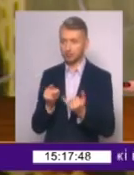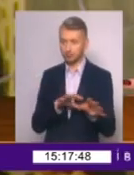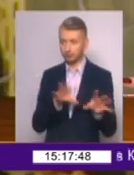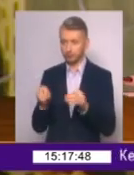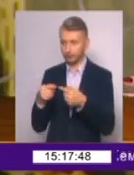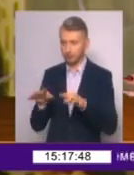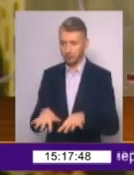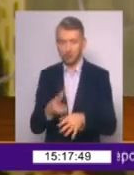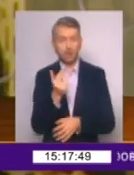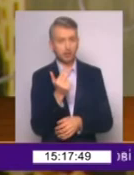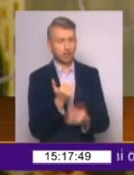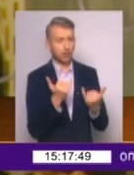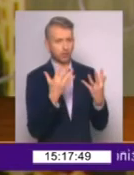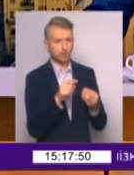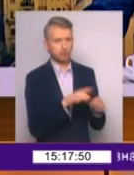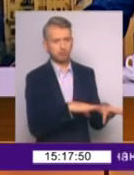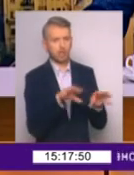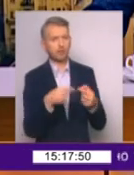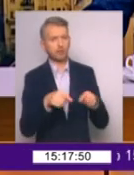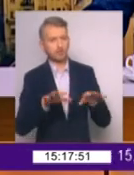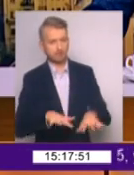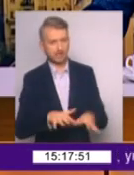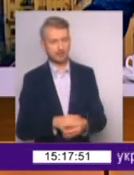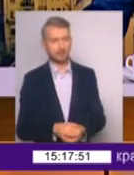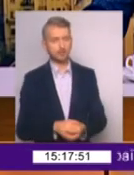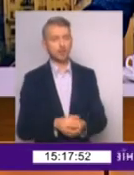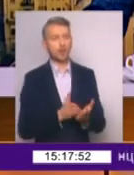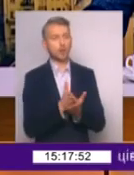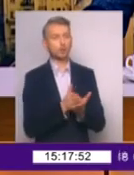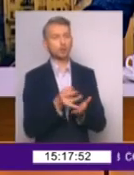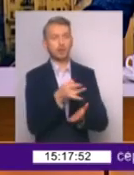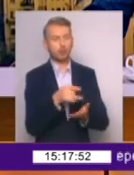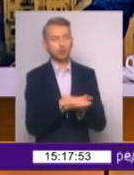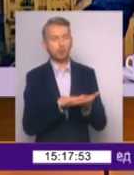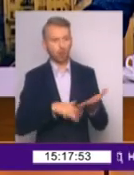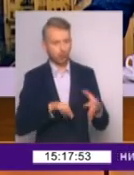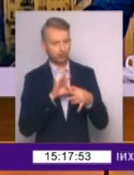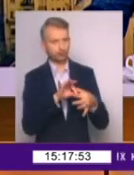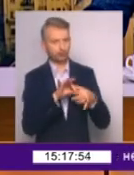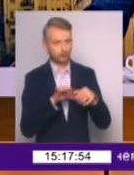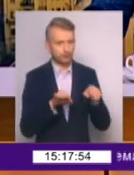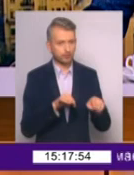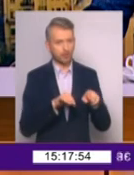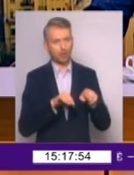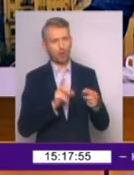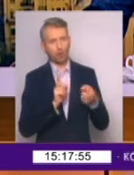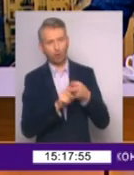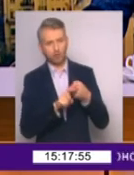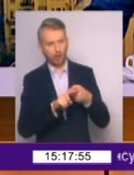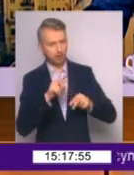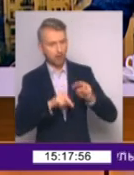трішки. Перебазувався. На сьогоднішній день він переїхав в інше місце. Служби району продовжують з ним працювати, налагоджувати контакт,